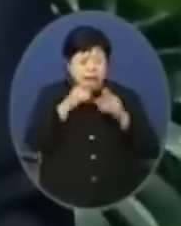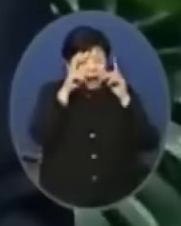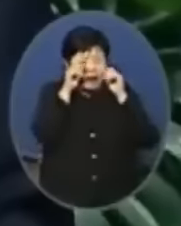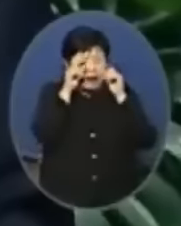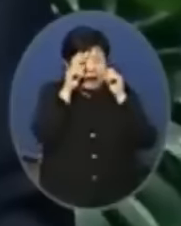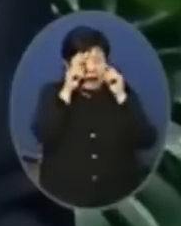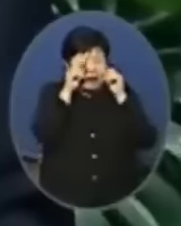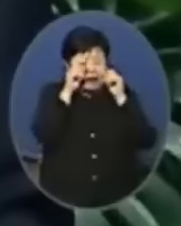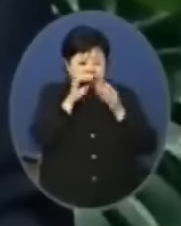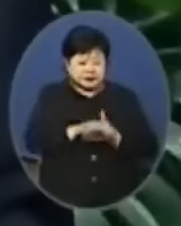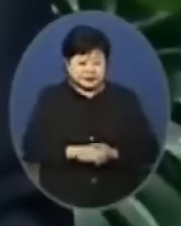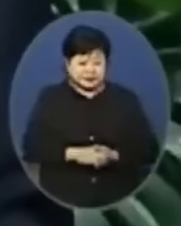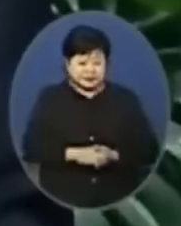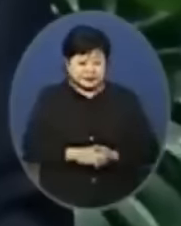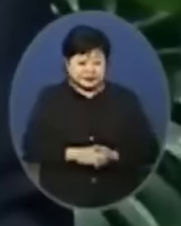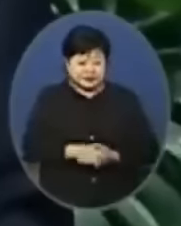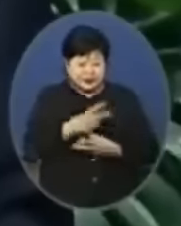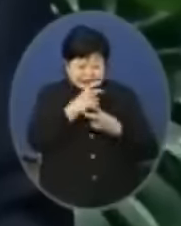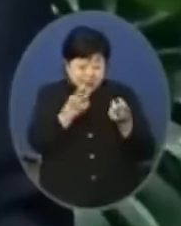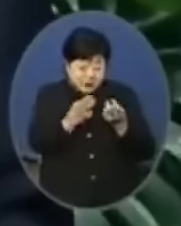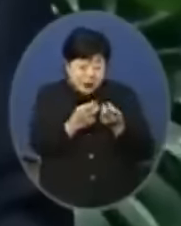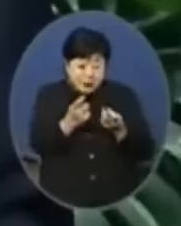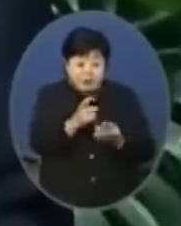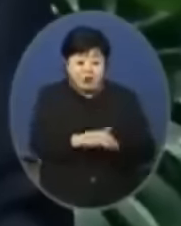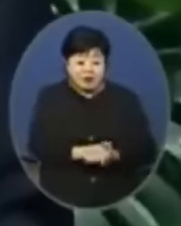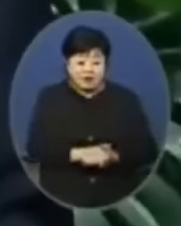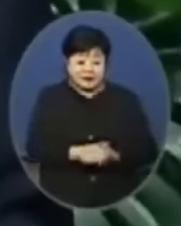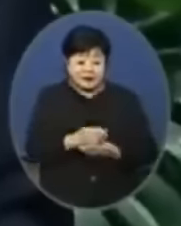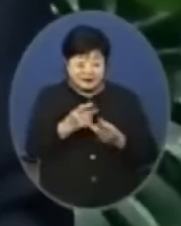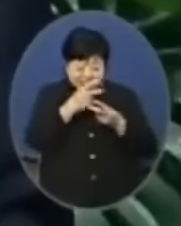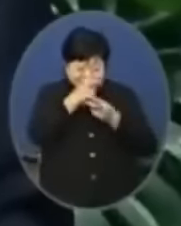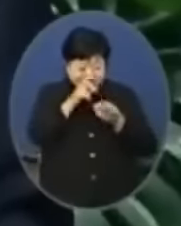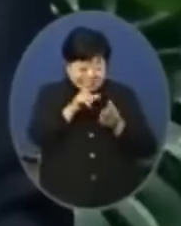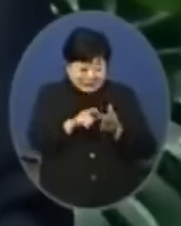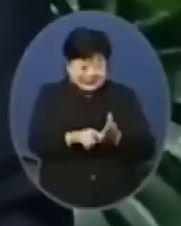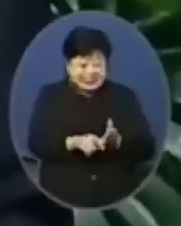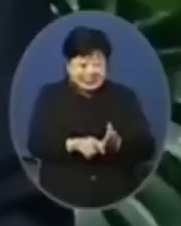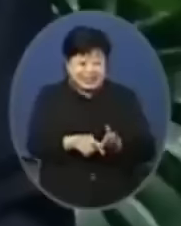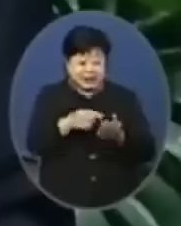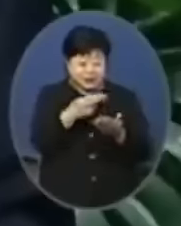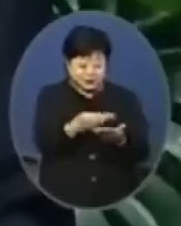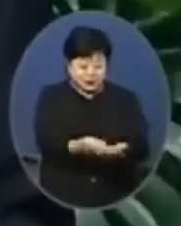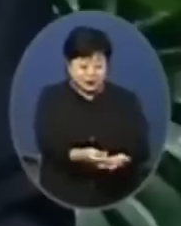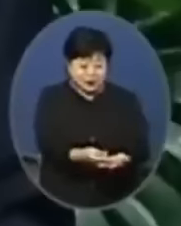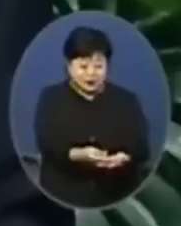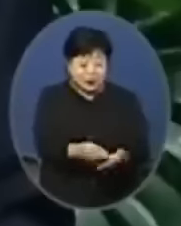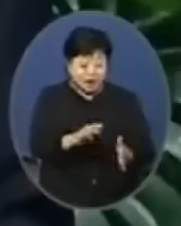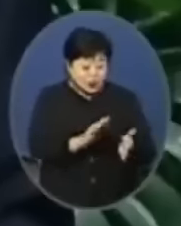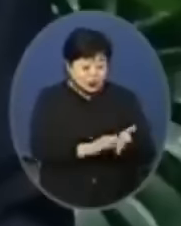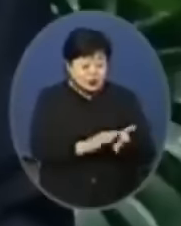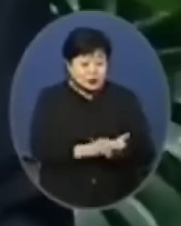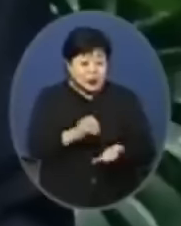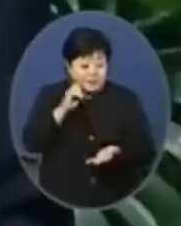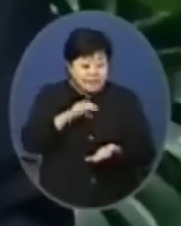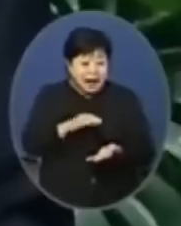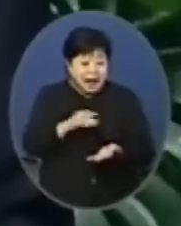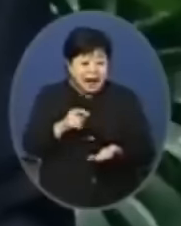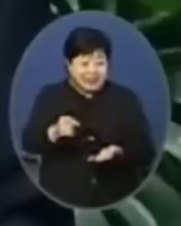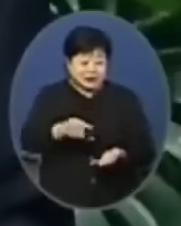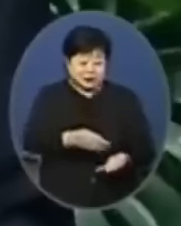없어요. 그래서 잠자는 비결을 가르쳐 줬습니다. 잠자는 시간에 다 자리에 눕혀놓고 애들 손에 빵을